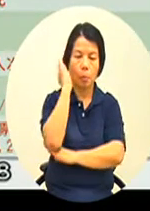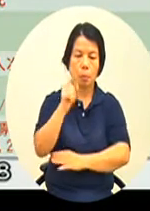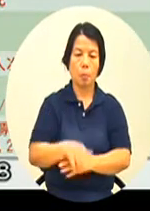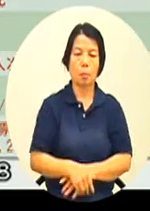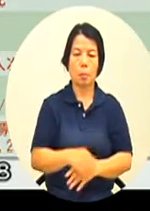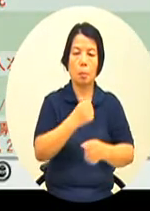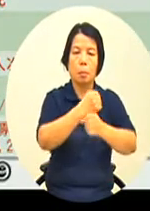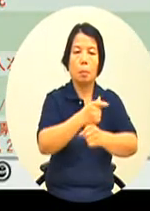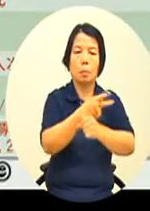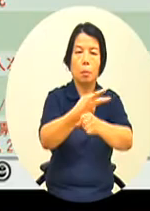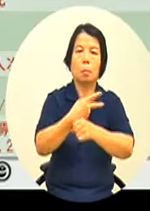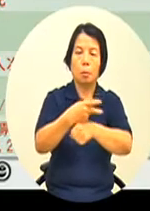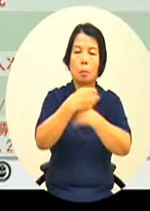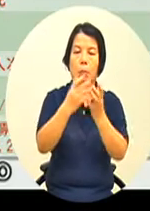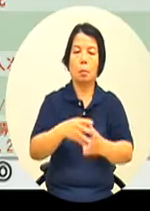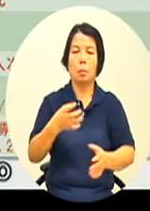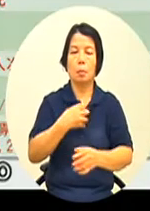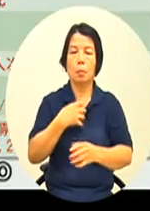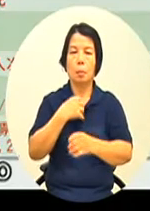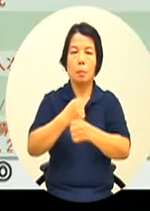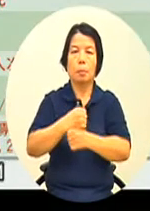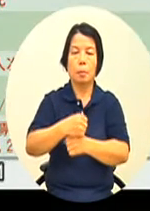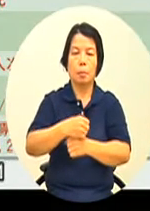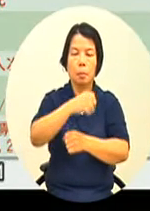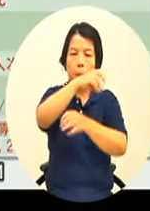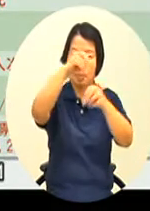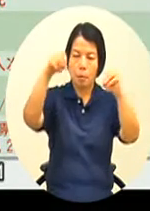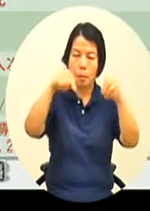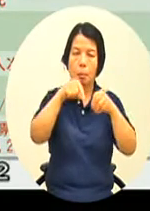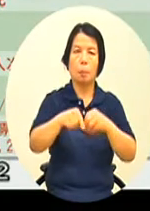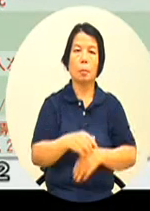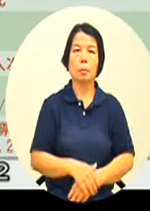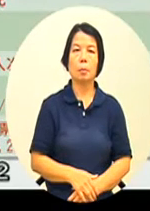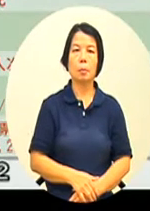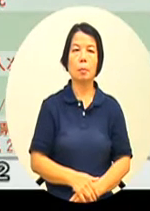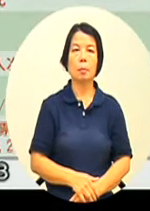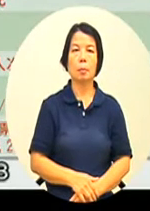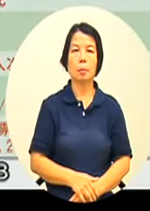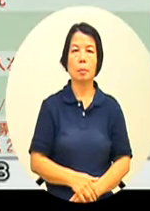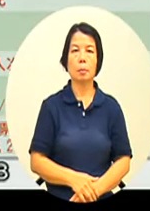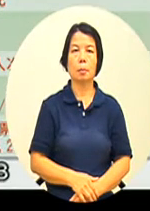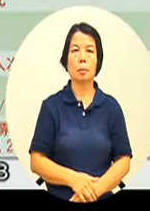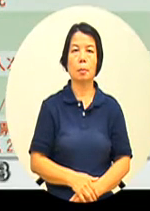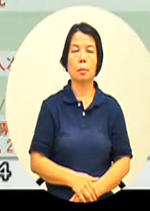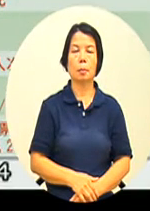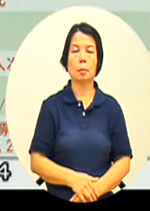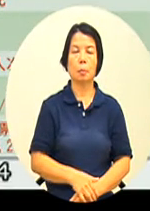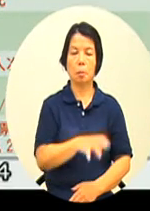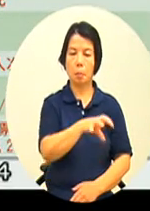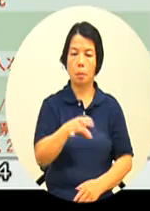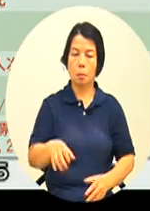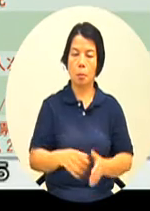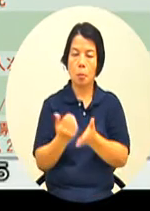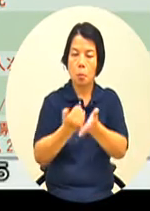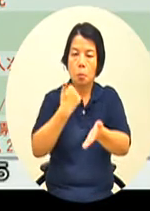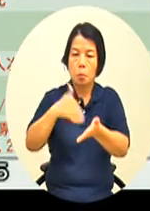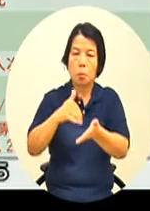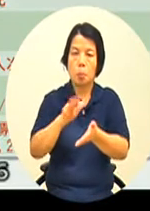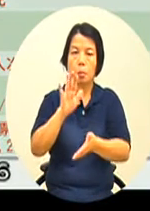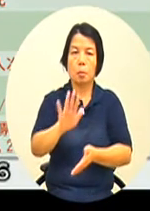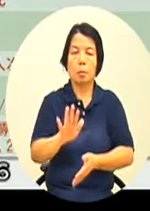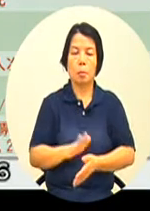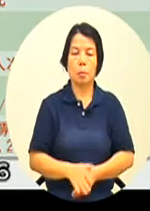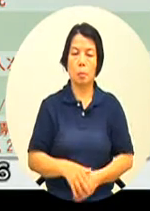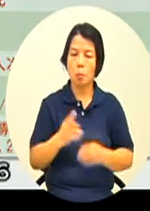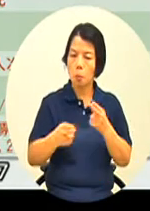呢，哈马逊呢，哈，有做参与式预算，哈，啊，看